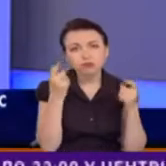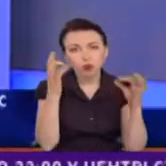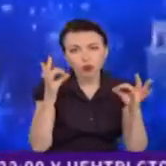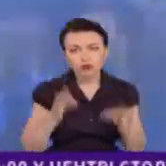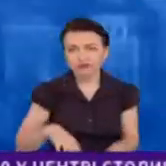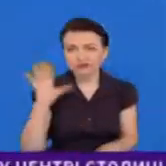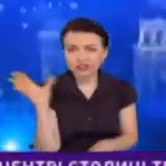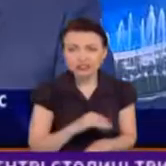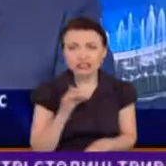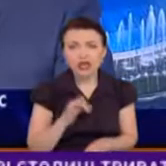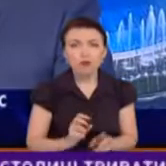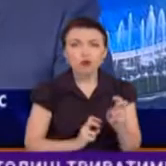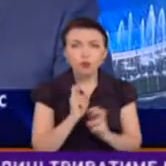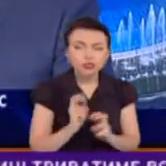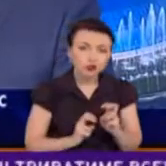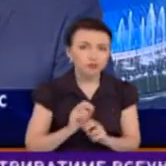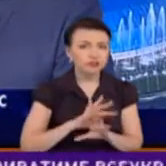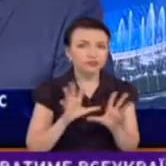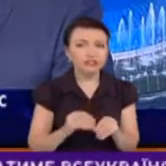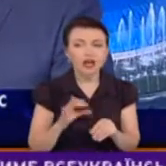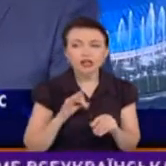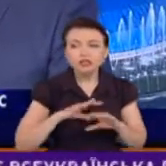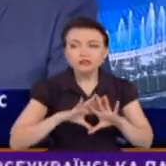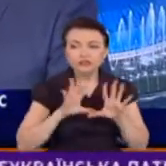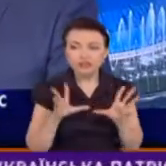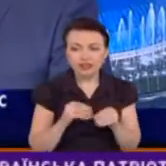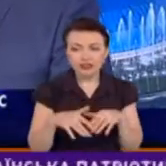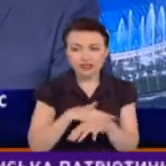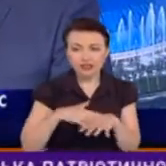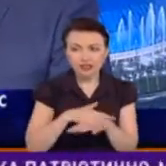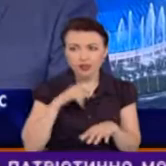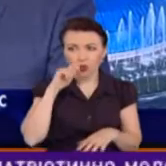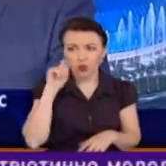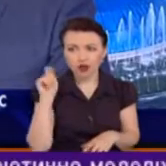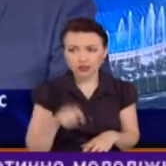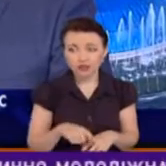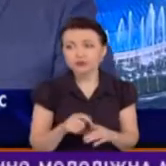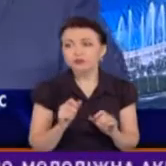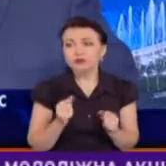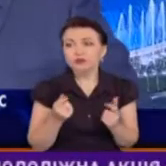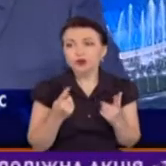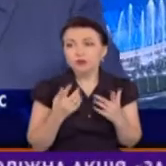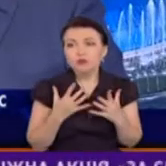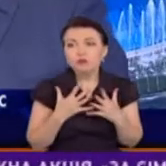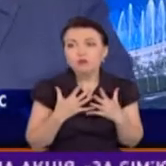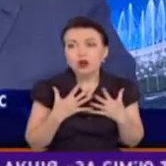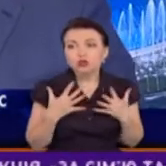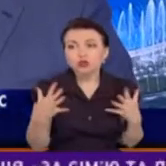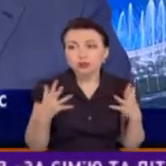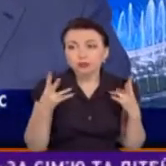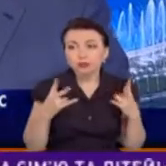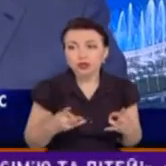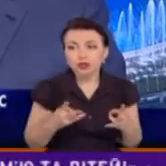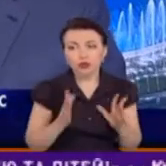І промисловість абсолютно вся, і все населення України. Тобто масштаб біди буде значно